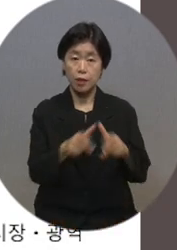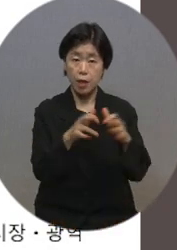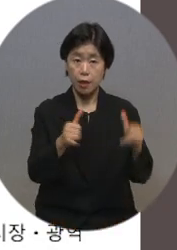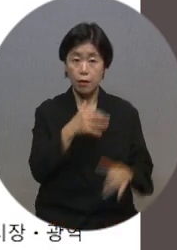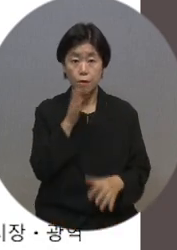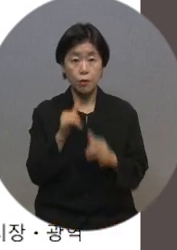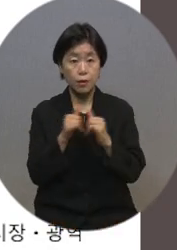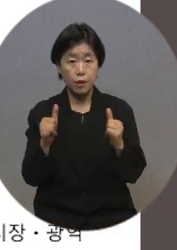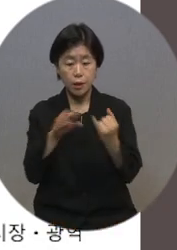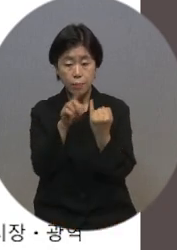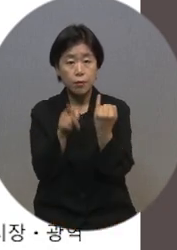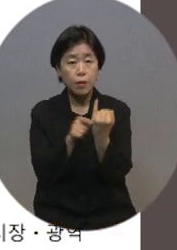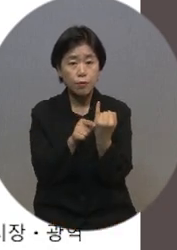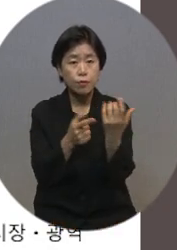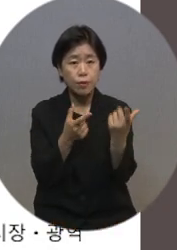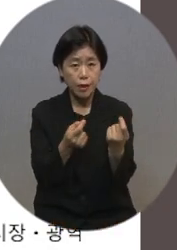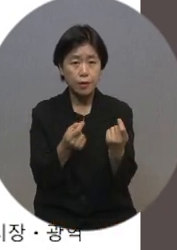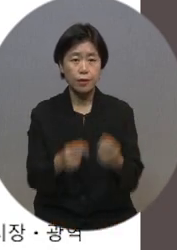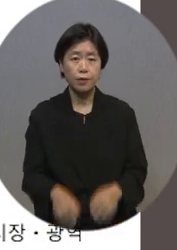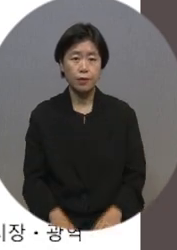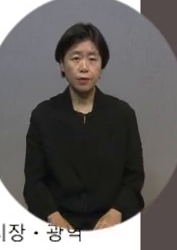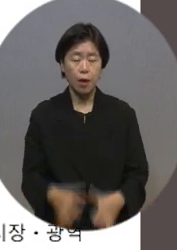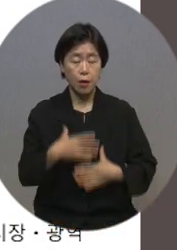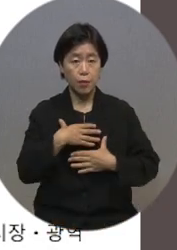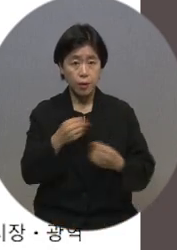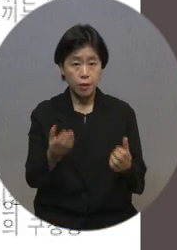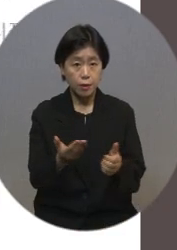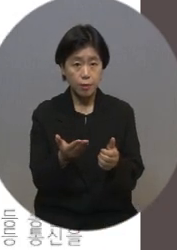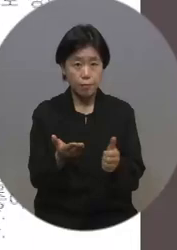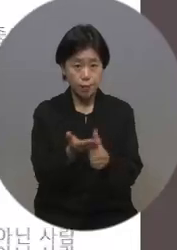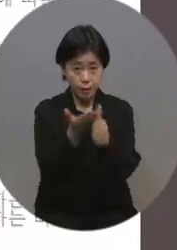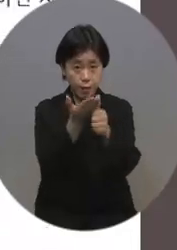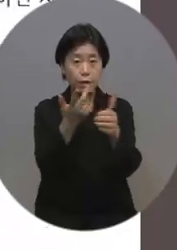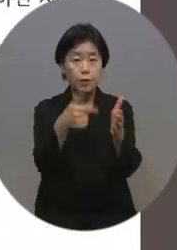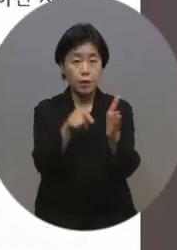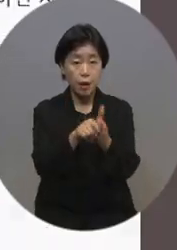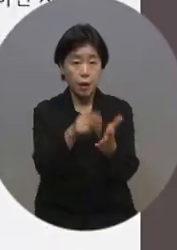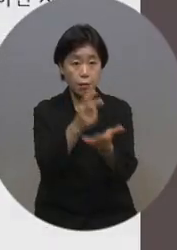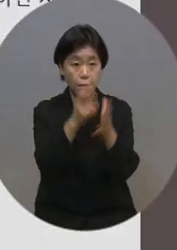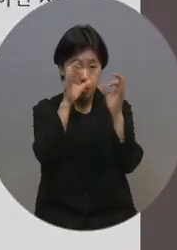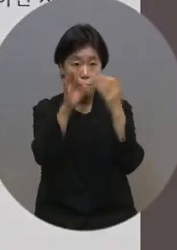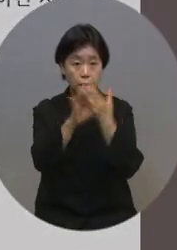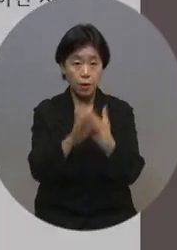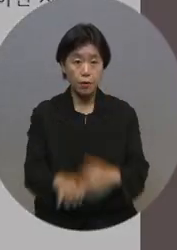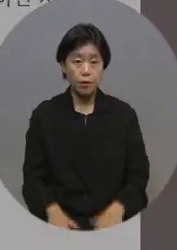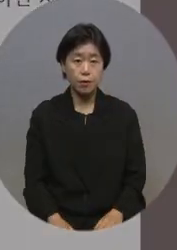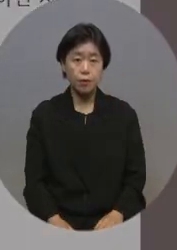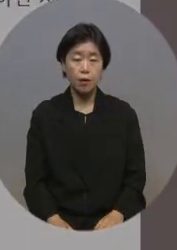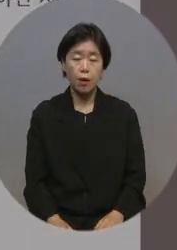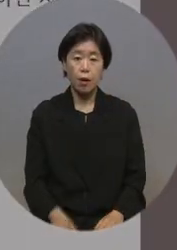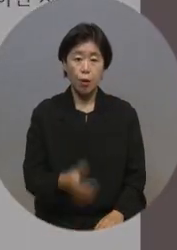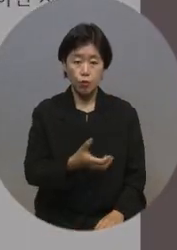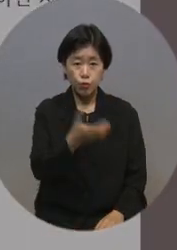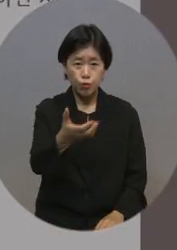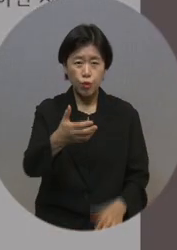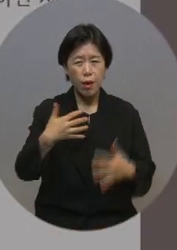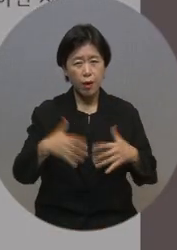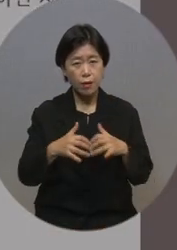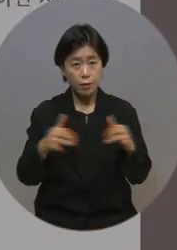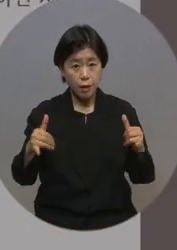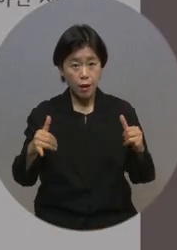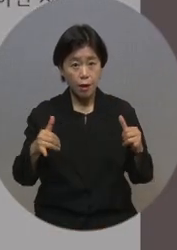장애인, 노인, 임산부 등의 편의증진 보장에 관한 법률에 따르면 장애인 등 이동약자가 공중이용시설을 이용할